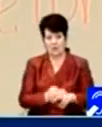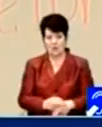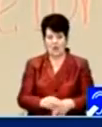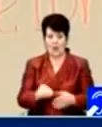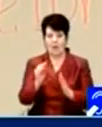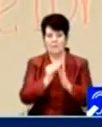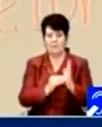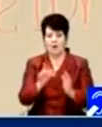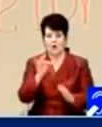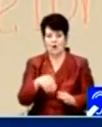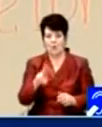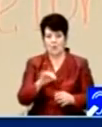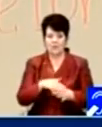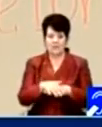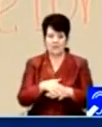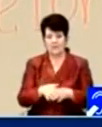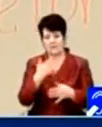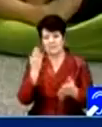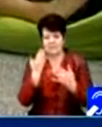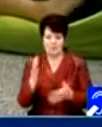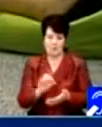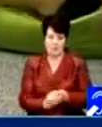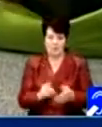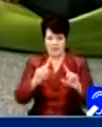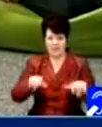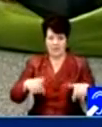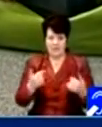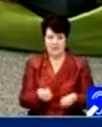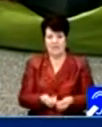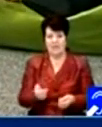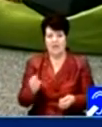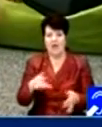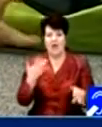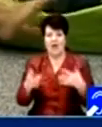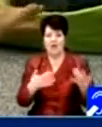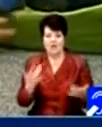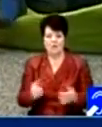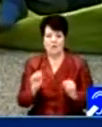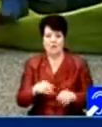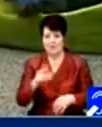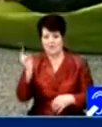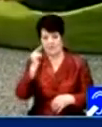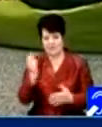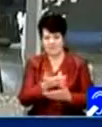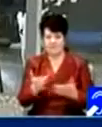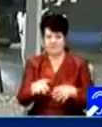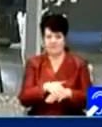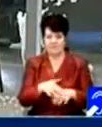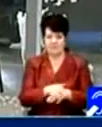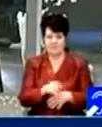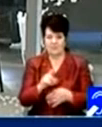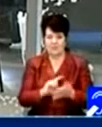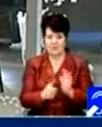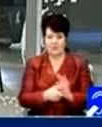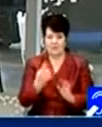programare, robotică, matematică distractivă, dar și ocupații creative, cum ar fi actorie. Tot aici pot învăța să vorbească în public. Pentru clasa 1